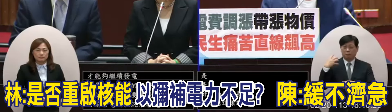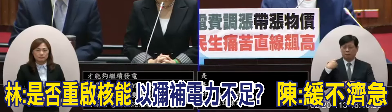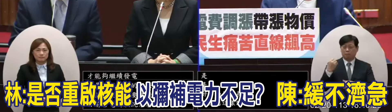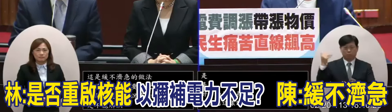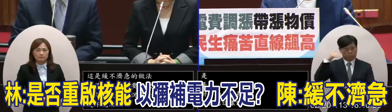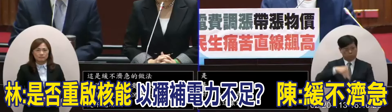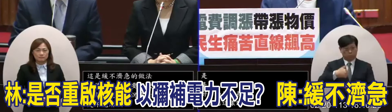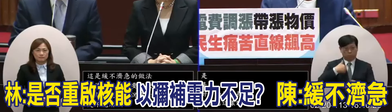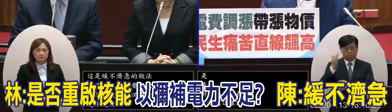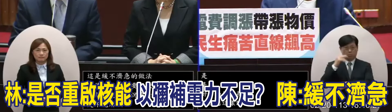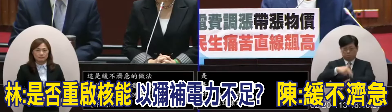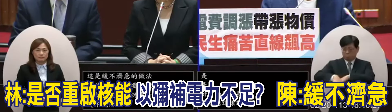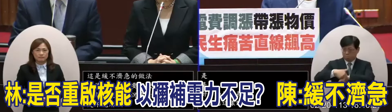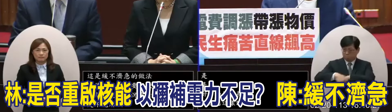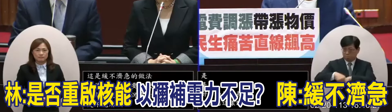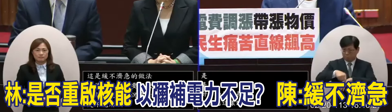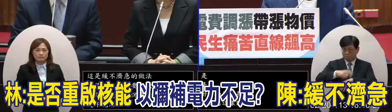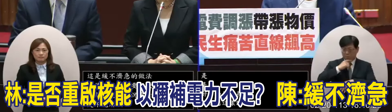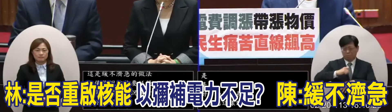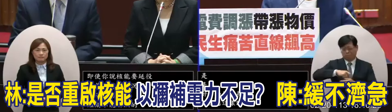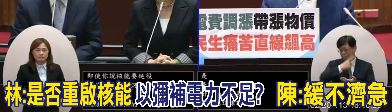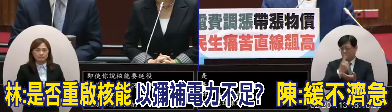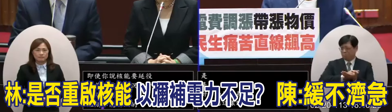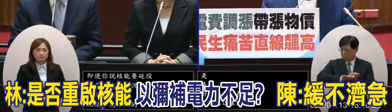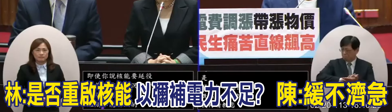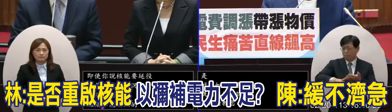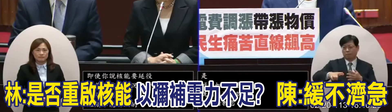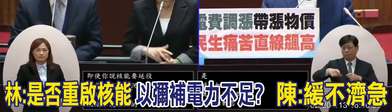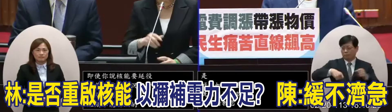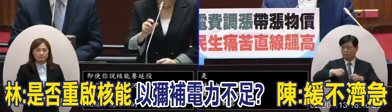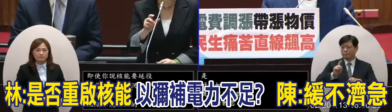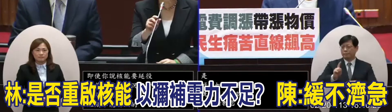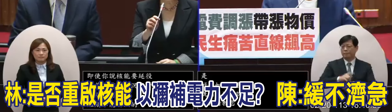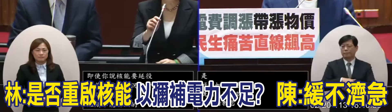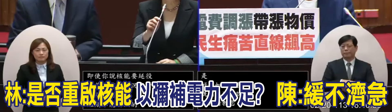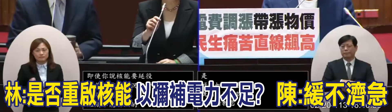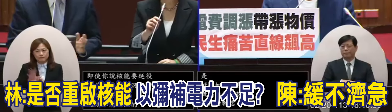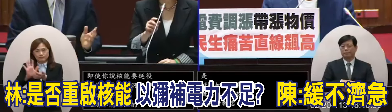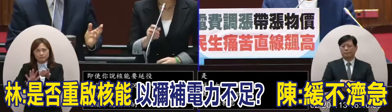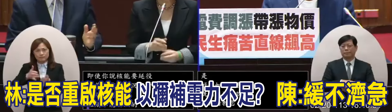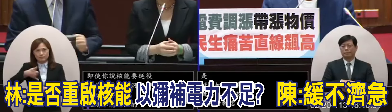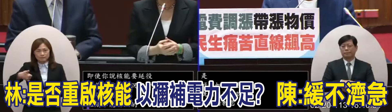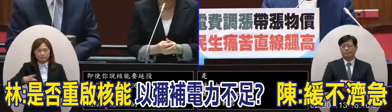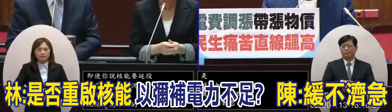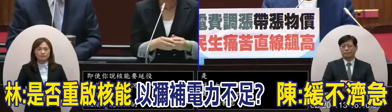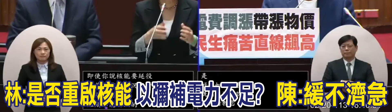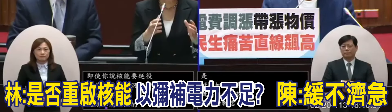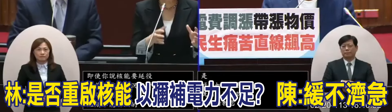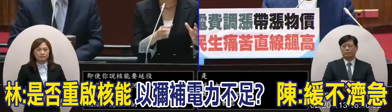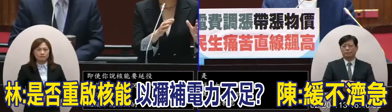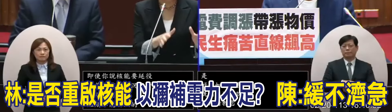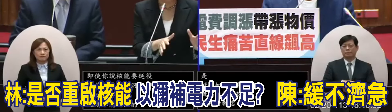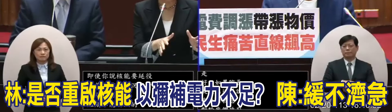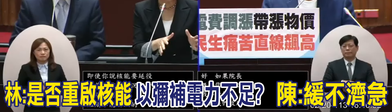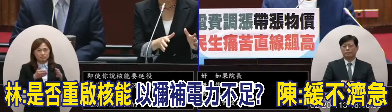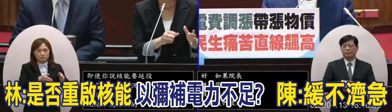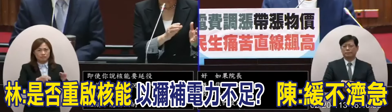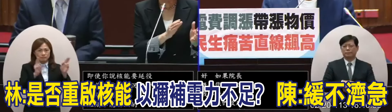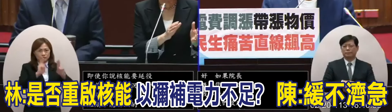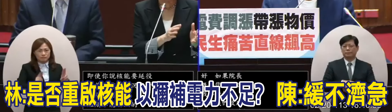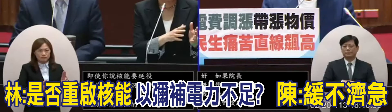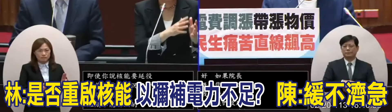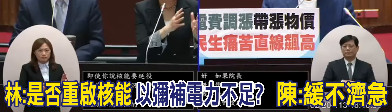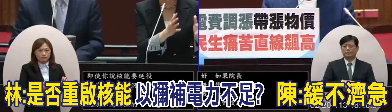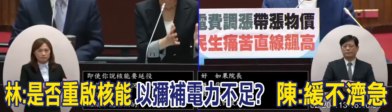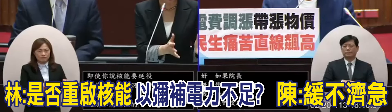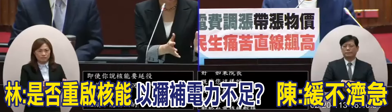我们政府的规划与彻底的解决方案是什么？ 跟委员报告哈，事实上就电价的这个涨幅